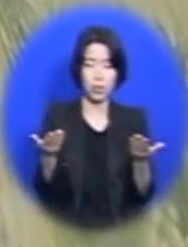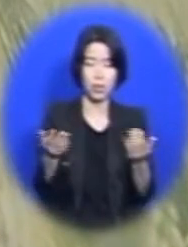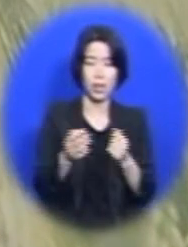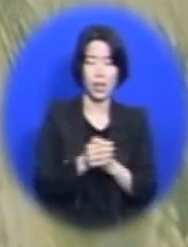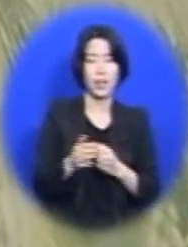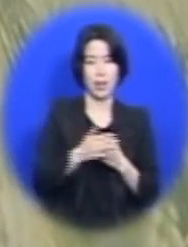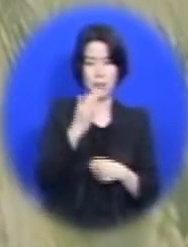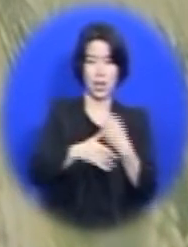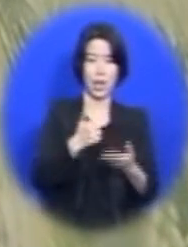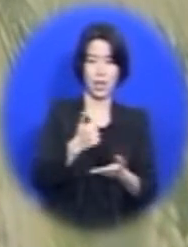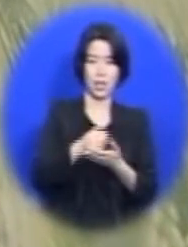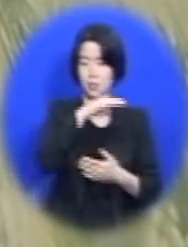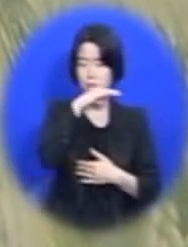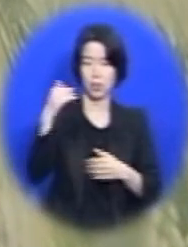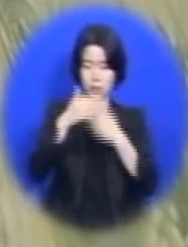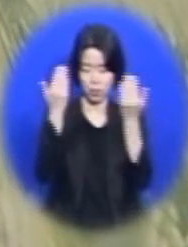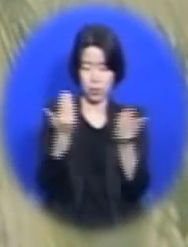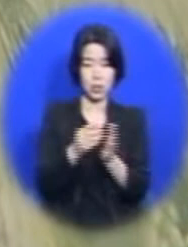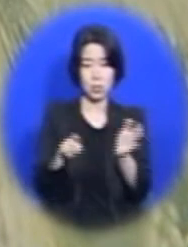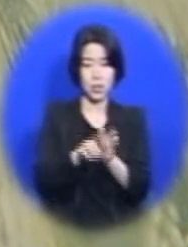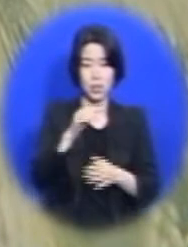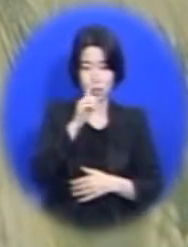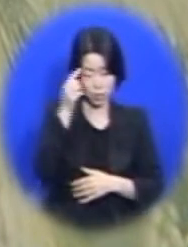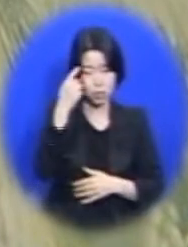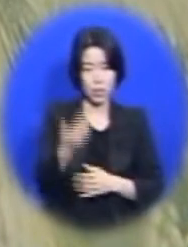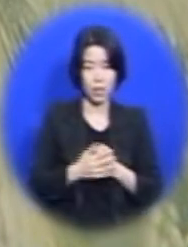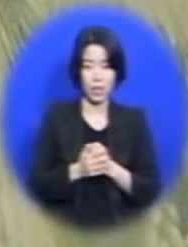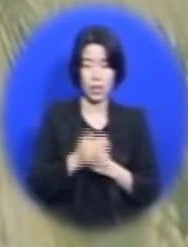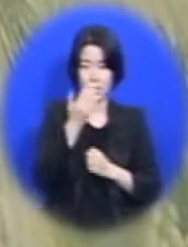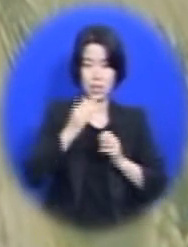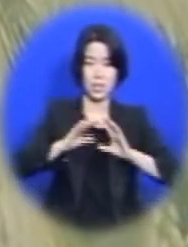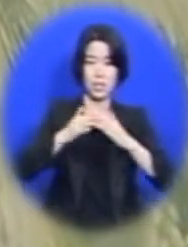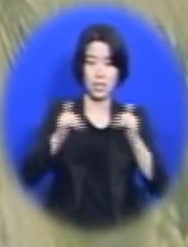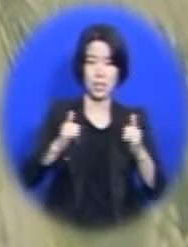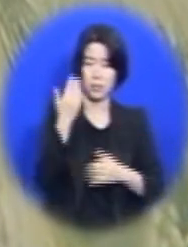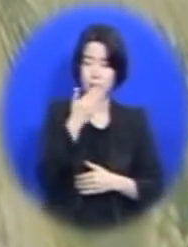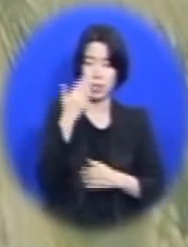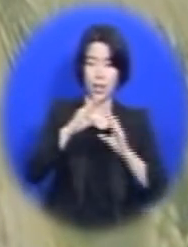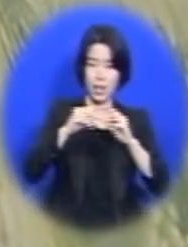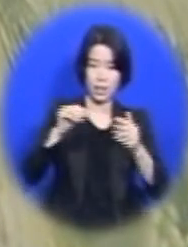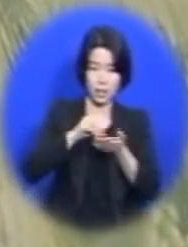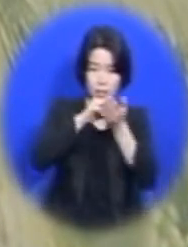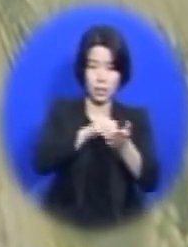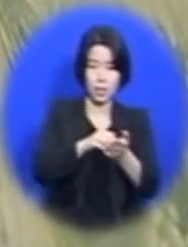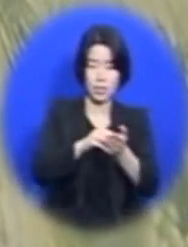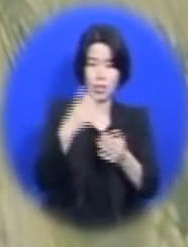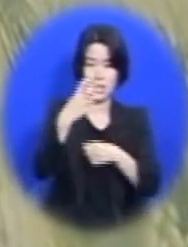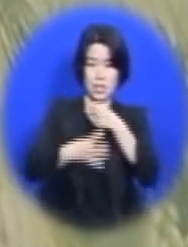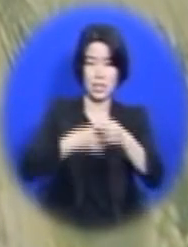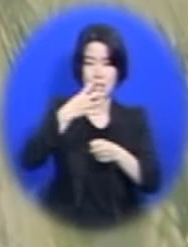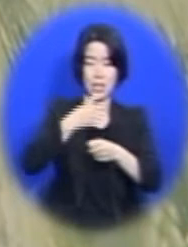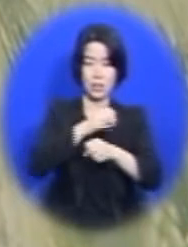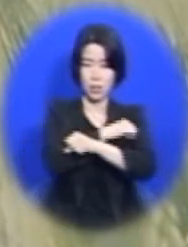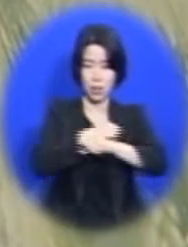그러니 하나님을 제대로 온전히 믿는 겁니까? 이스라엘 백성들이 가나안 땅에 들어가서 40년 광야